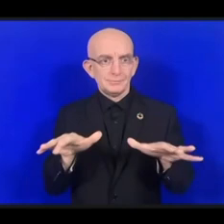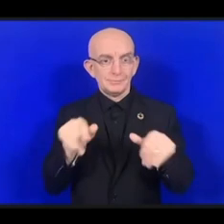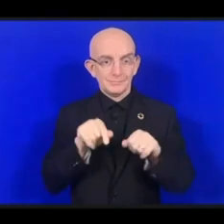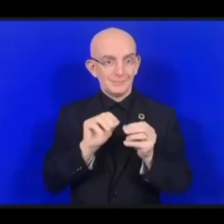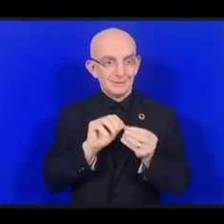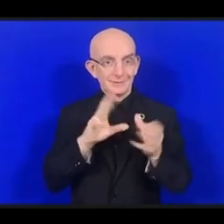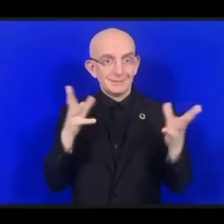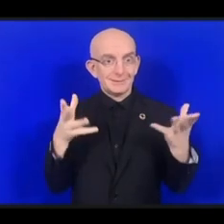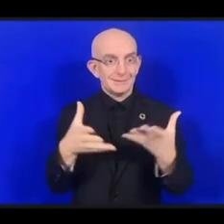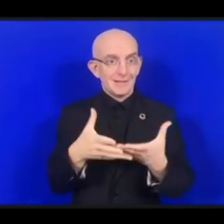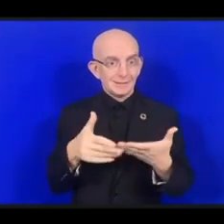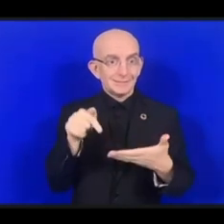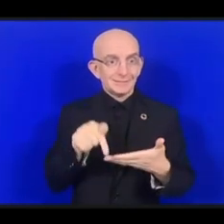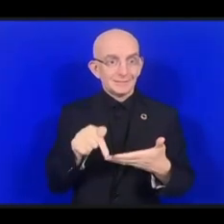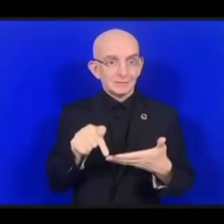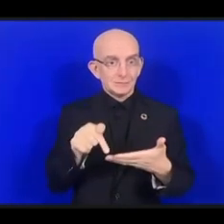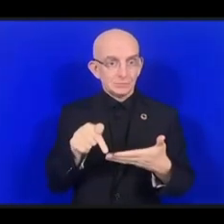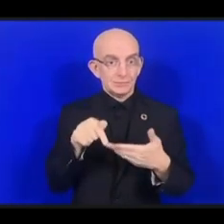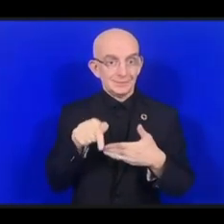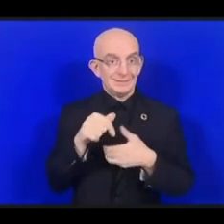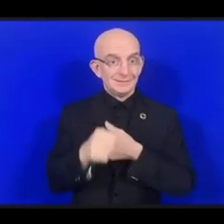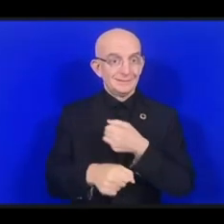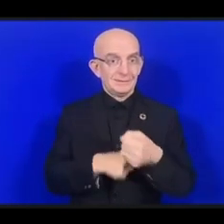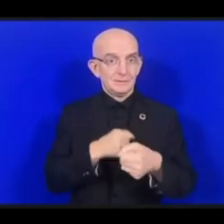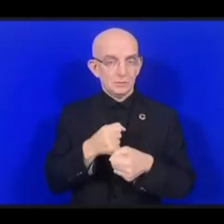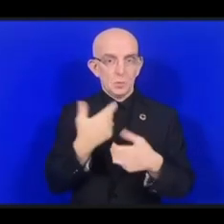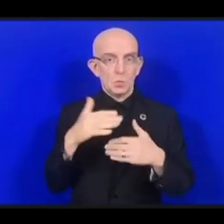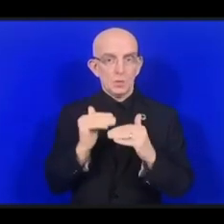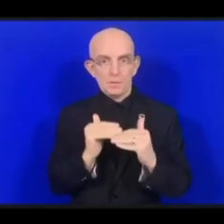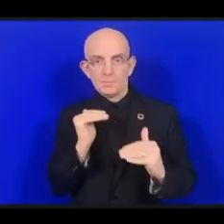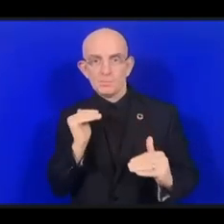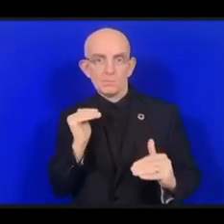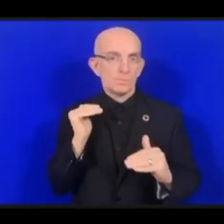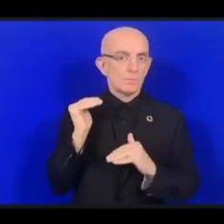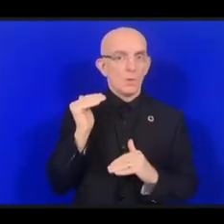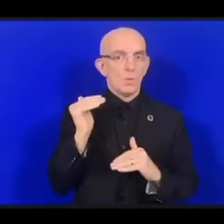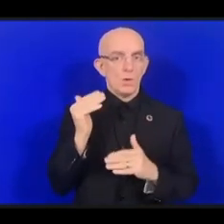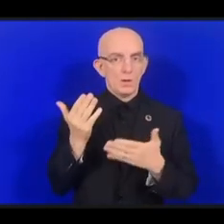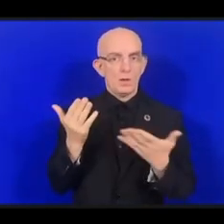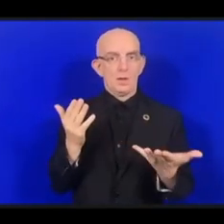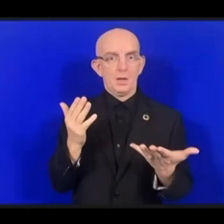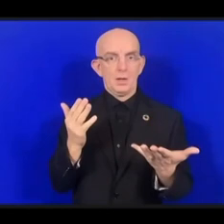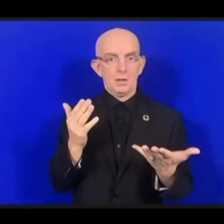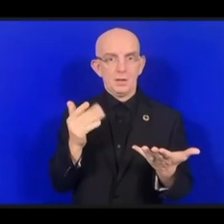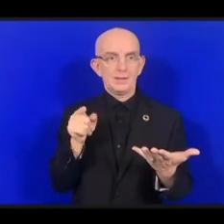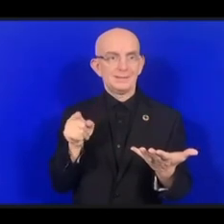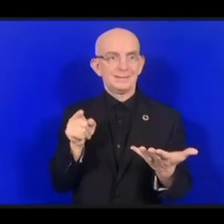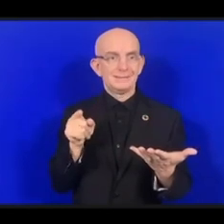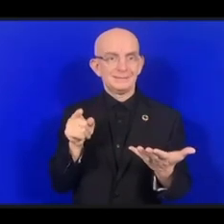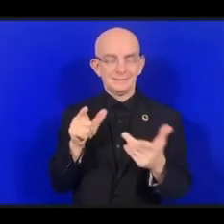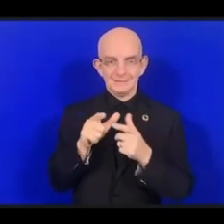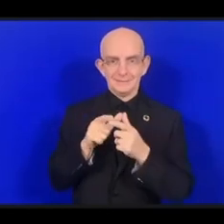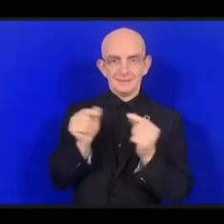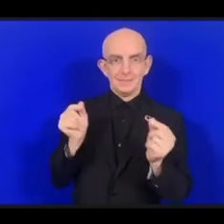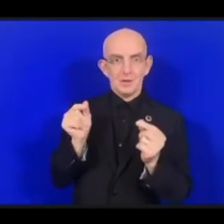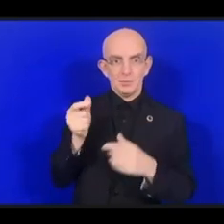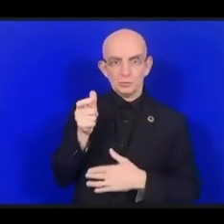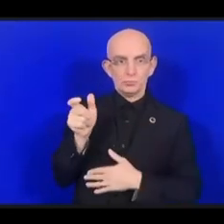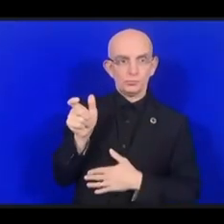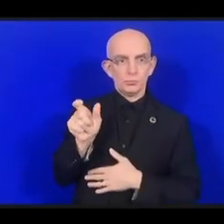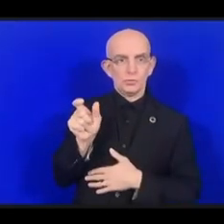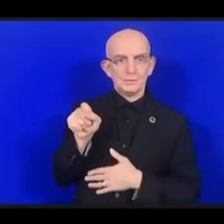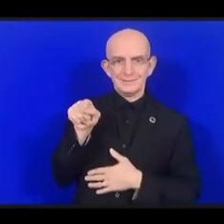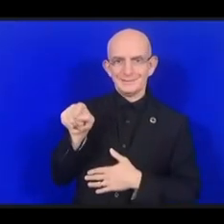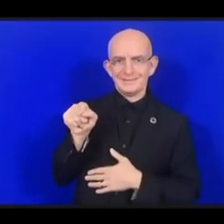倍。那每一年，我们都会有当年汉字，是由